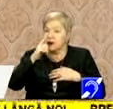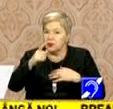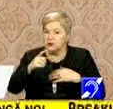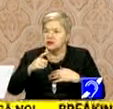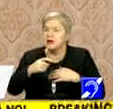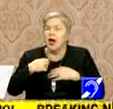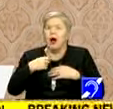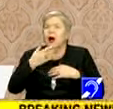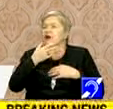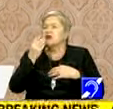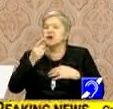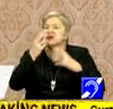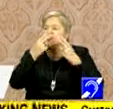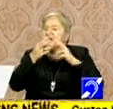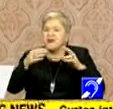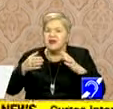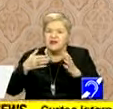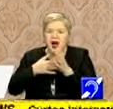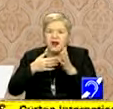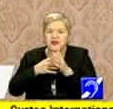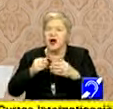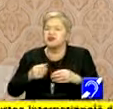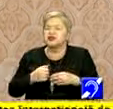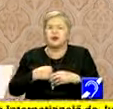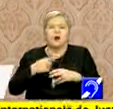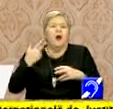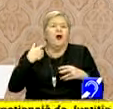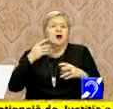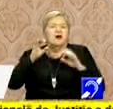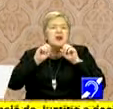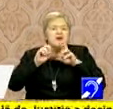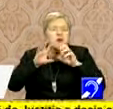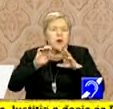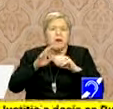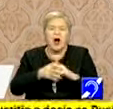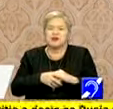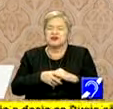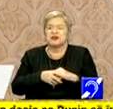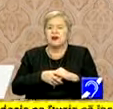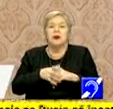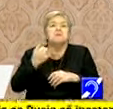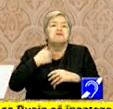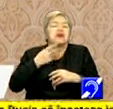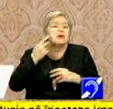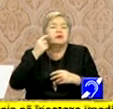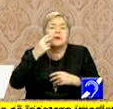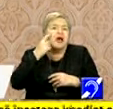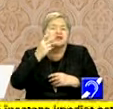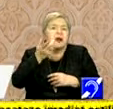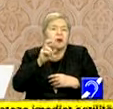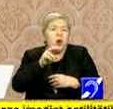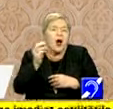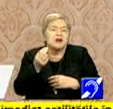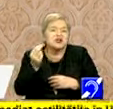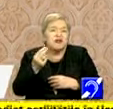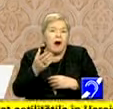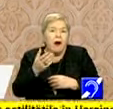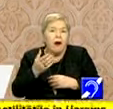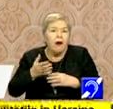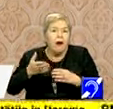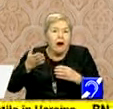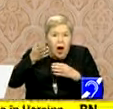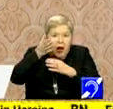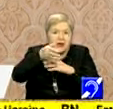ciberatac. S-a folosit de tehnologie, dar a folosit și instrumente mai clasice, cum ar fi invazia